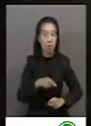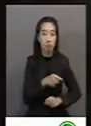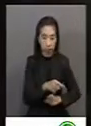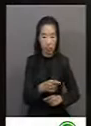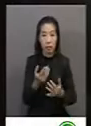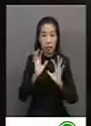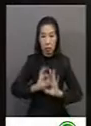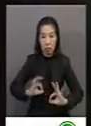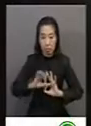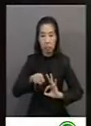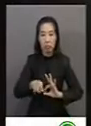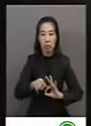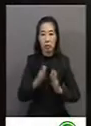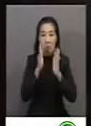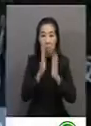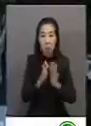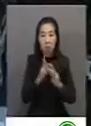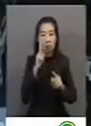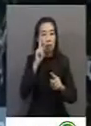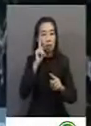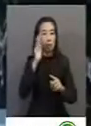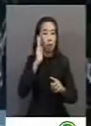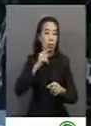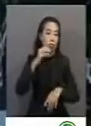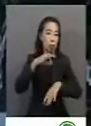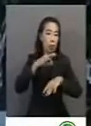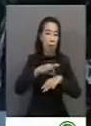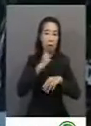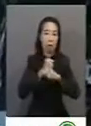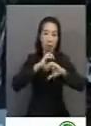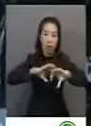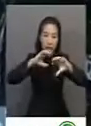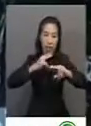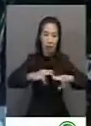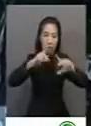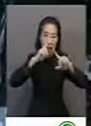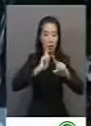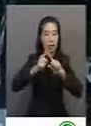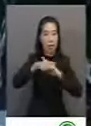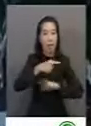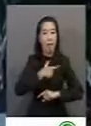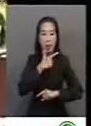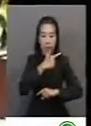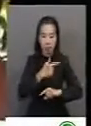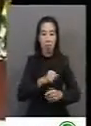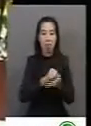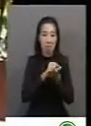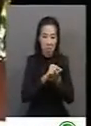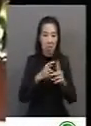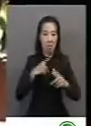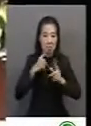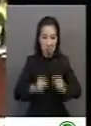คัญคุณผู้ชมมีผู้ใช้บริการเป็นกลุ่มข้าราชการระดับสูงรวมไปถึงคนที่มีชื่อเสียงในพื้นที่นะคะ ค่ะลักษณะคือเป็น